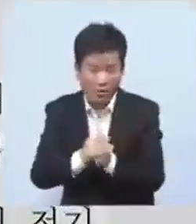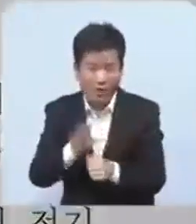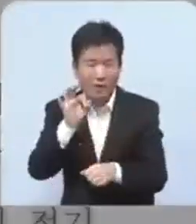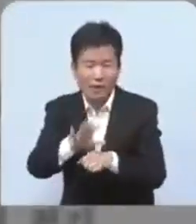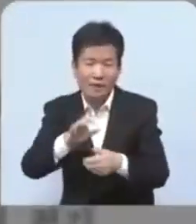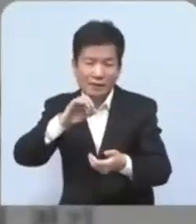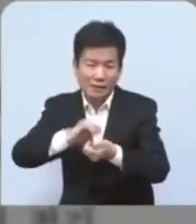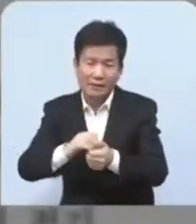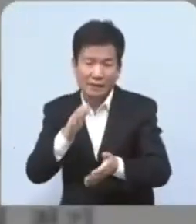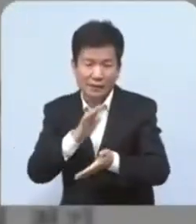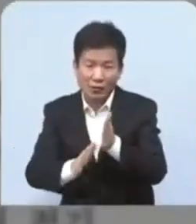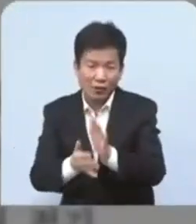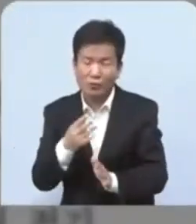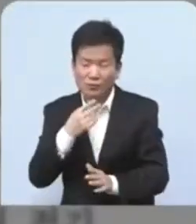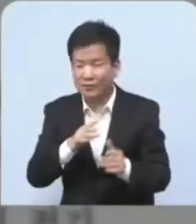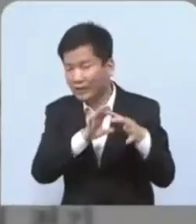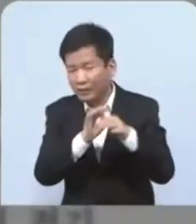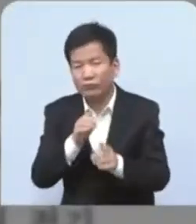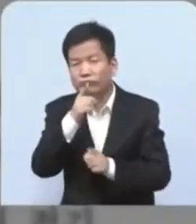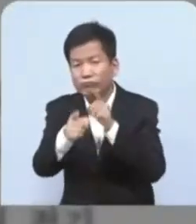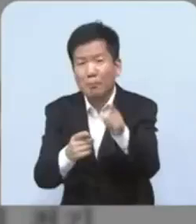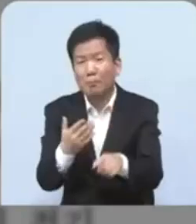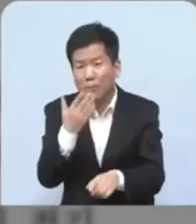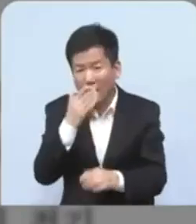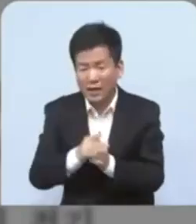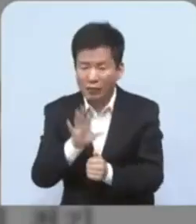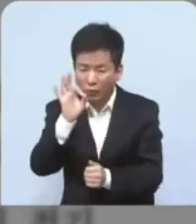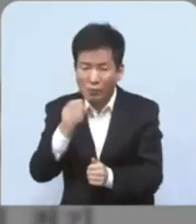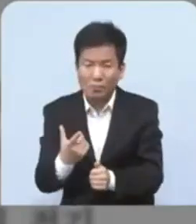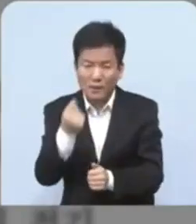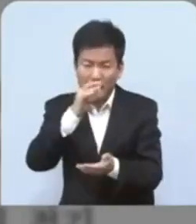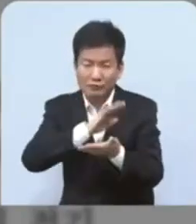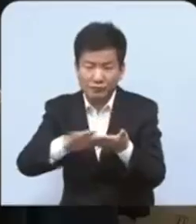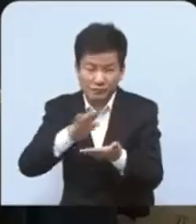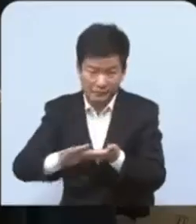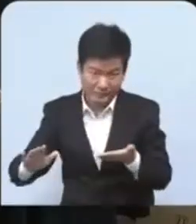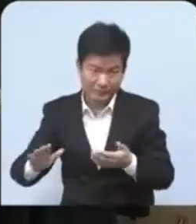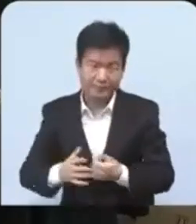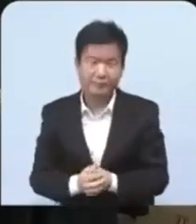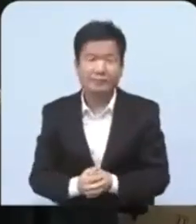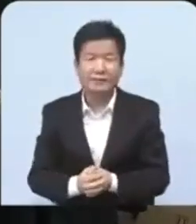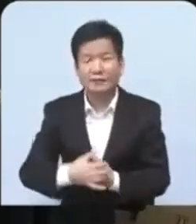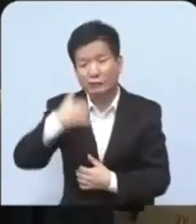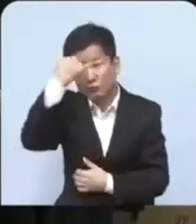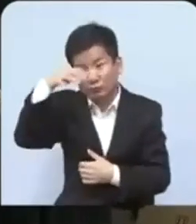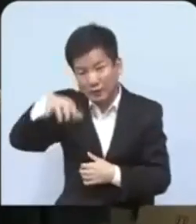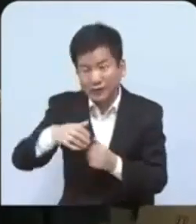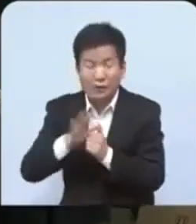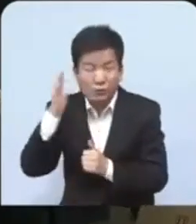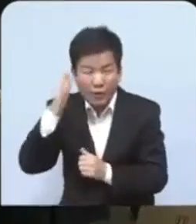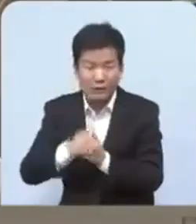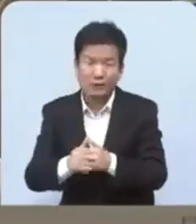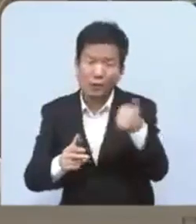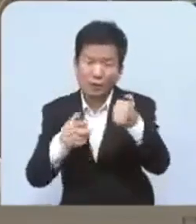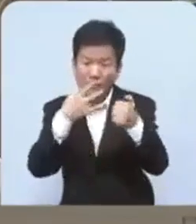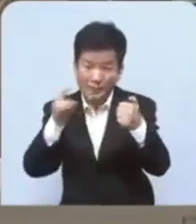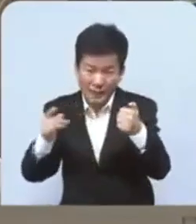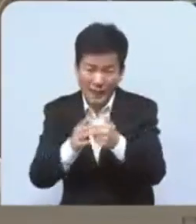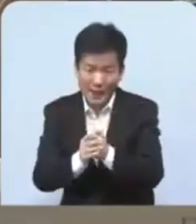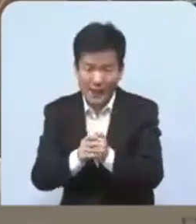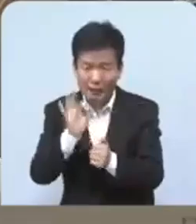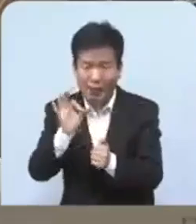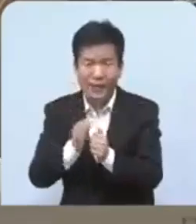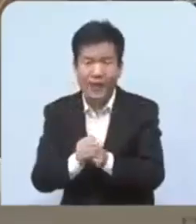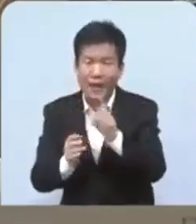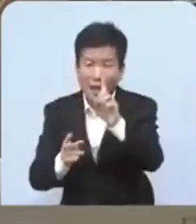대수 제한 없이 우선 지원하도록 하면서 보조금 소진이 빨라진 겁니다. 실제 충주에서는 최근 50여 대 분량의